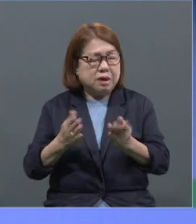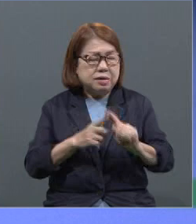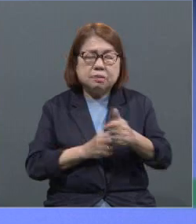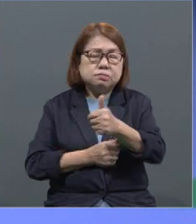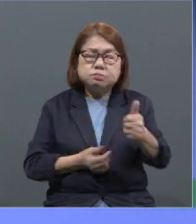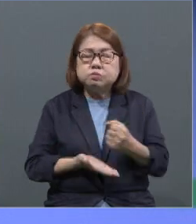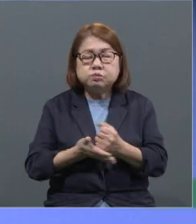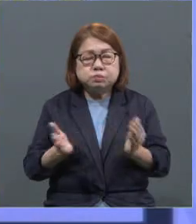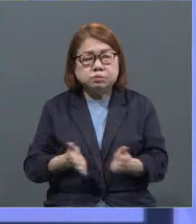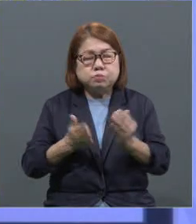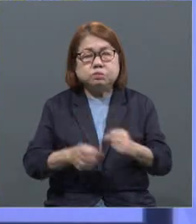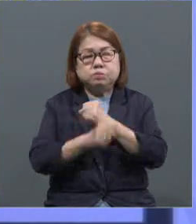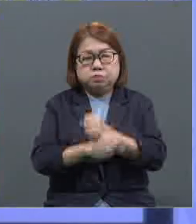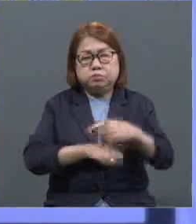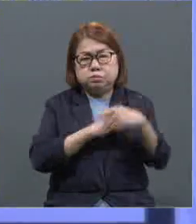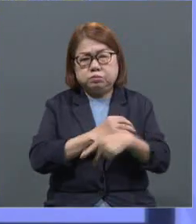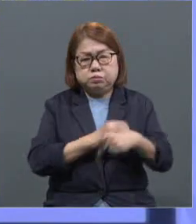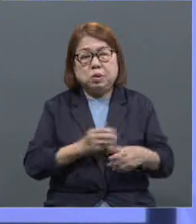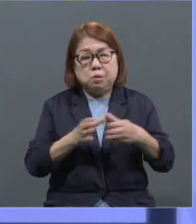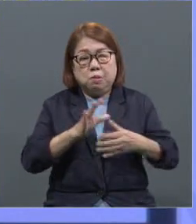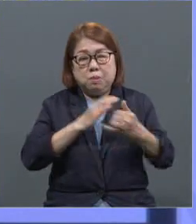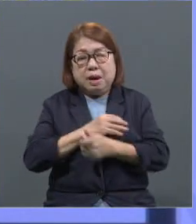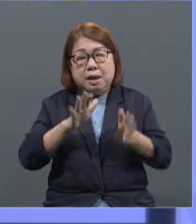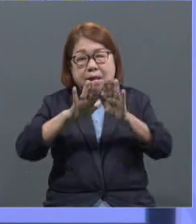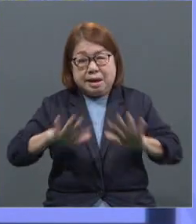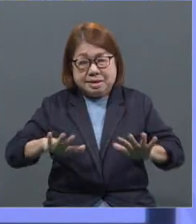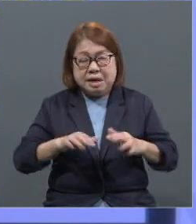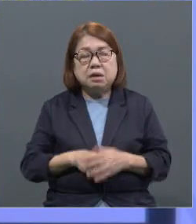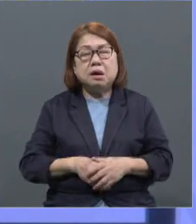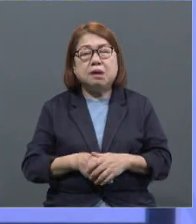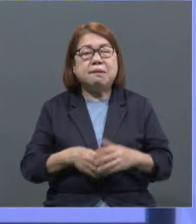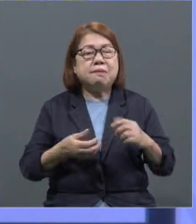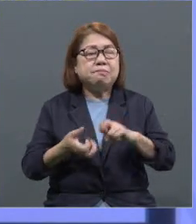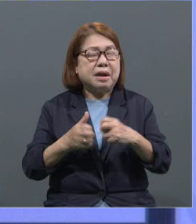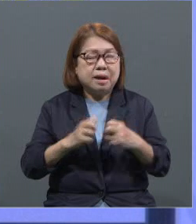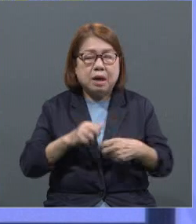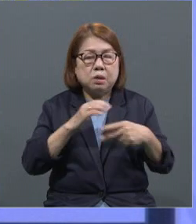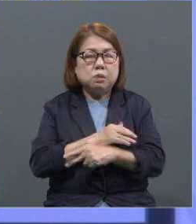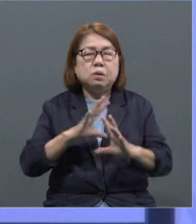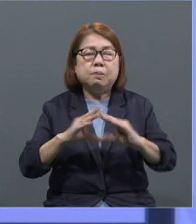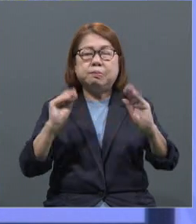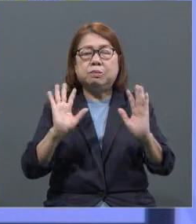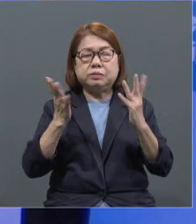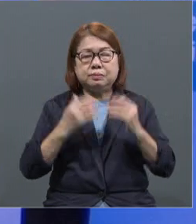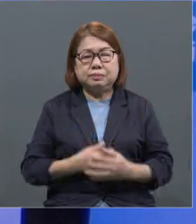ต่อสู้กับการทุจริตให้ภูมิภาคอาเซียนนั้นปราศจากการทุจริตคอร์รัปชันค่ะ